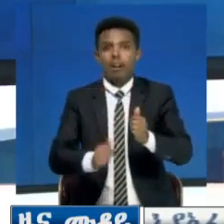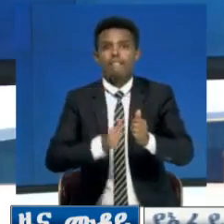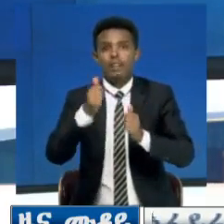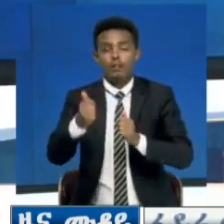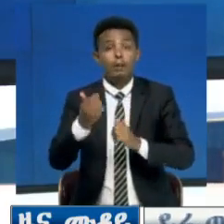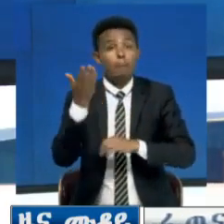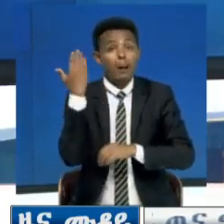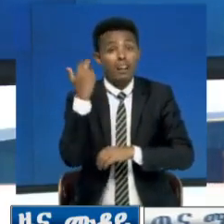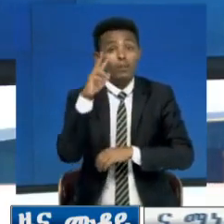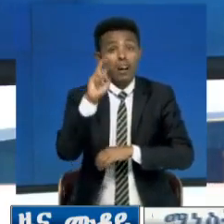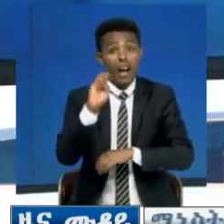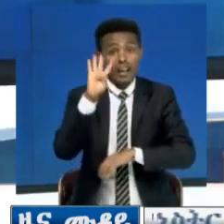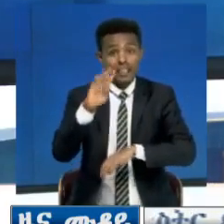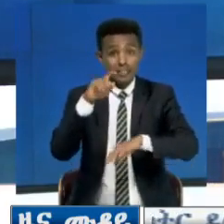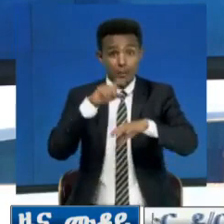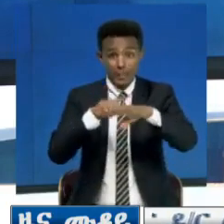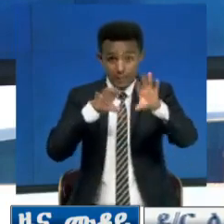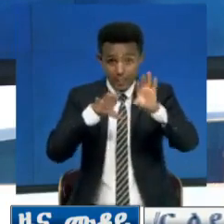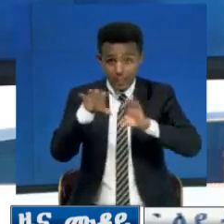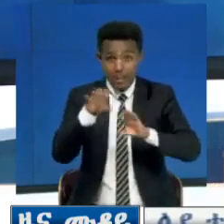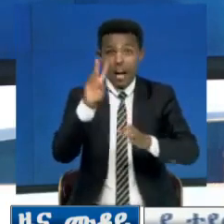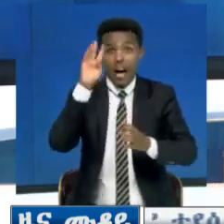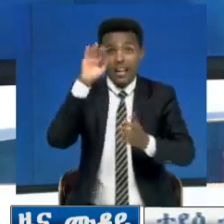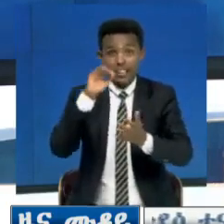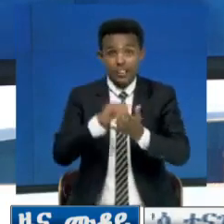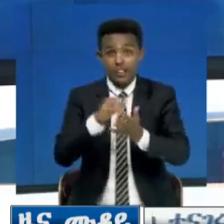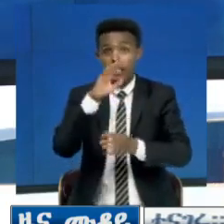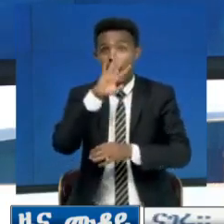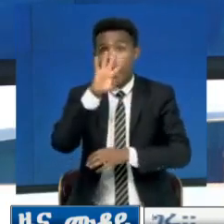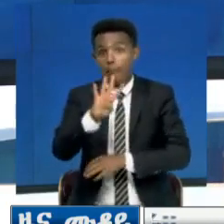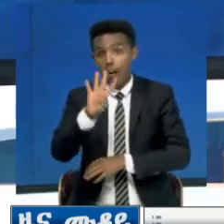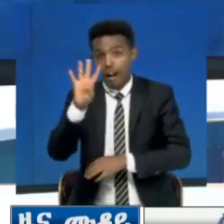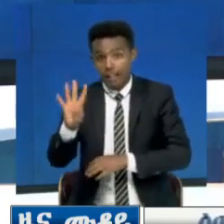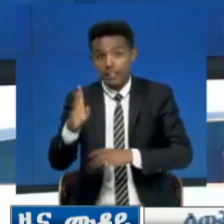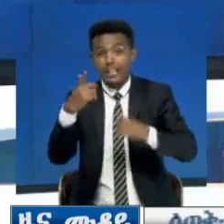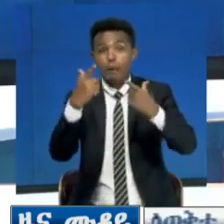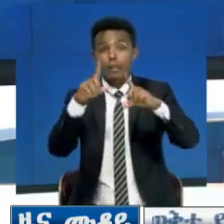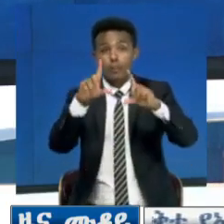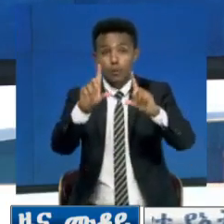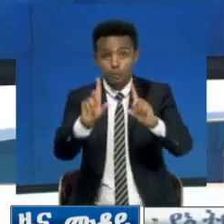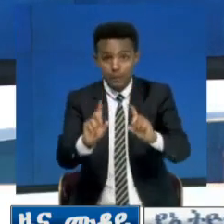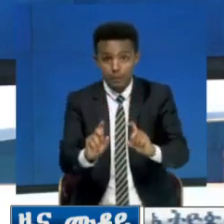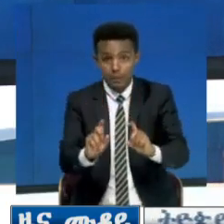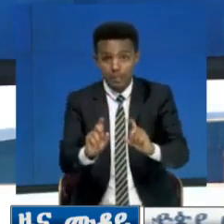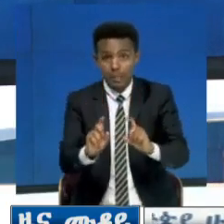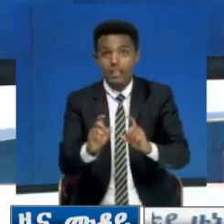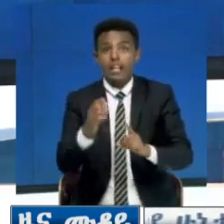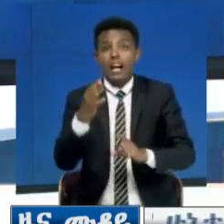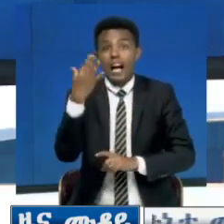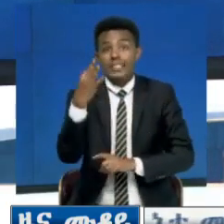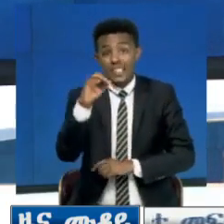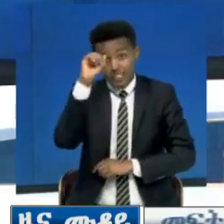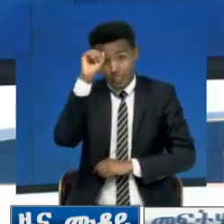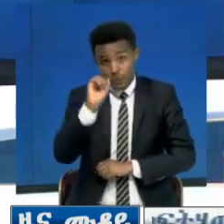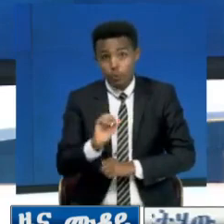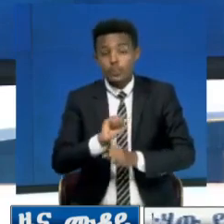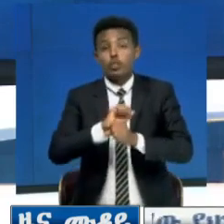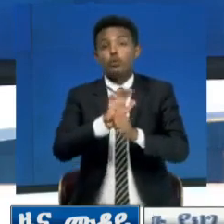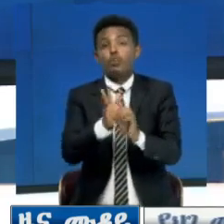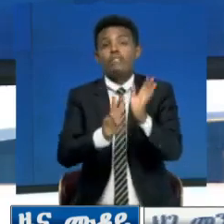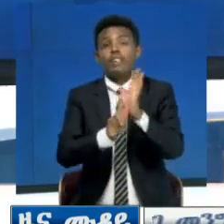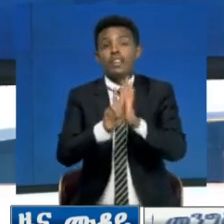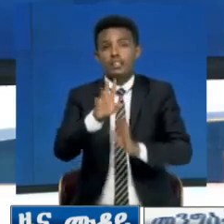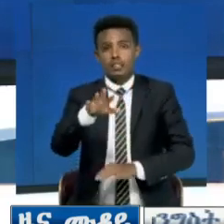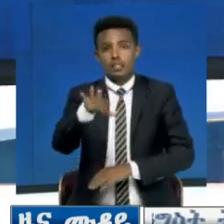ባለፉት 24 ሰዓታት በተደረገ 4044 የላቦራቶሪ ምርመራ 19 ሰዎች የኮሮና ቫይረስ